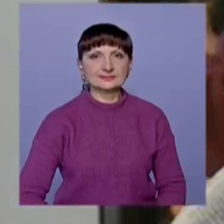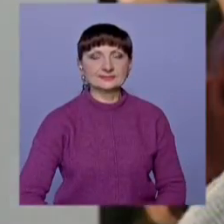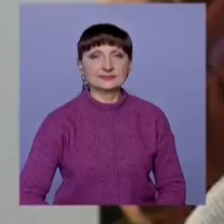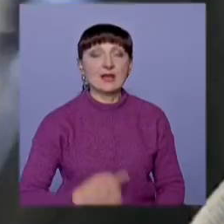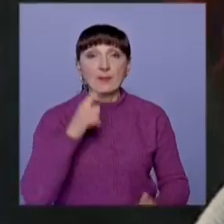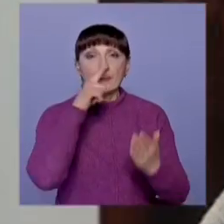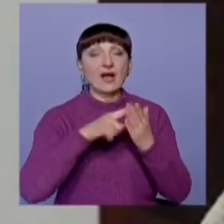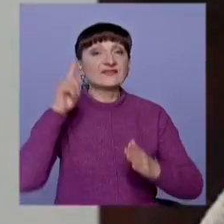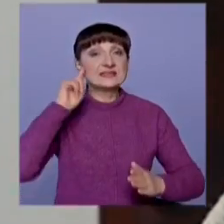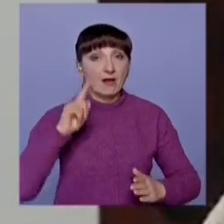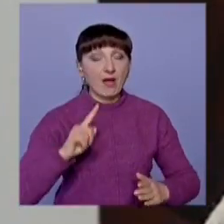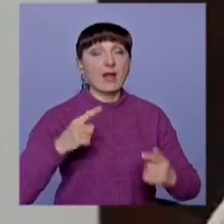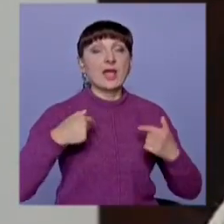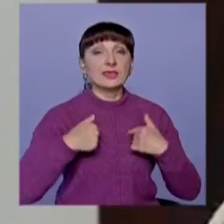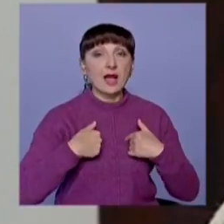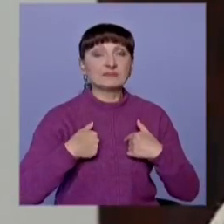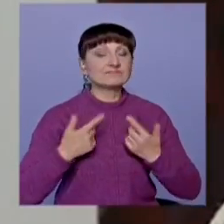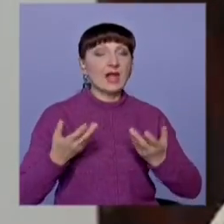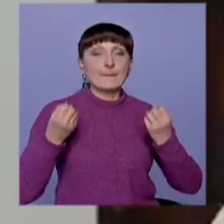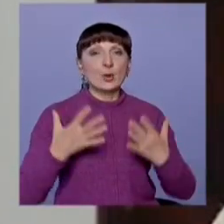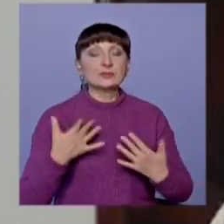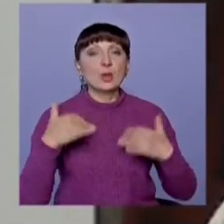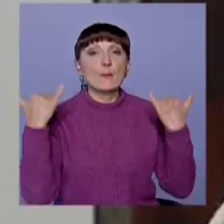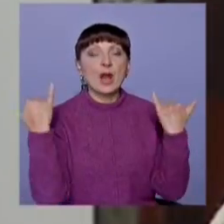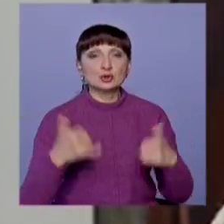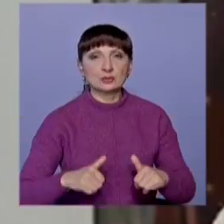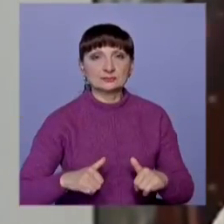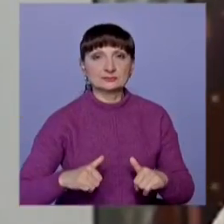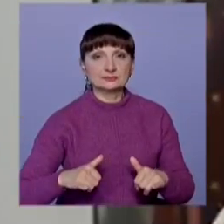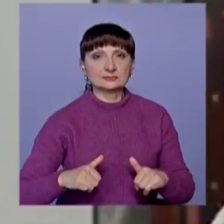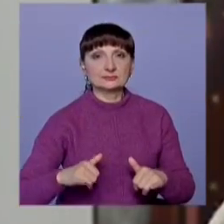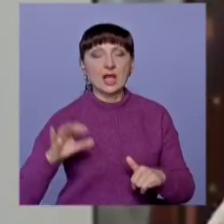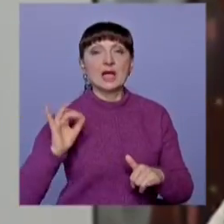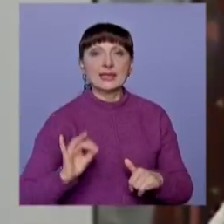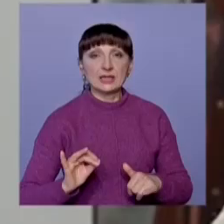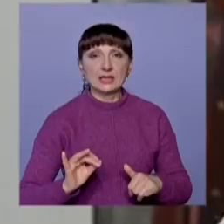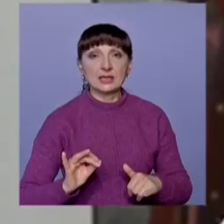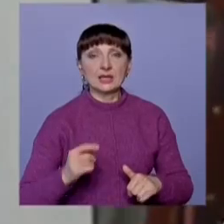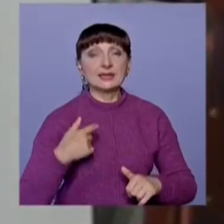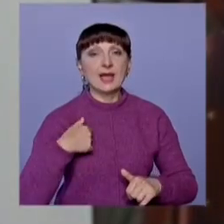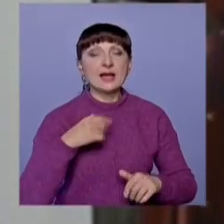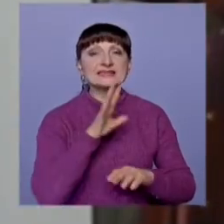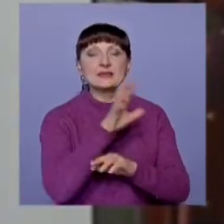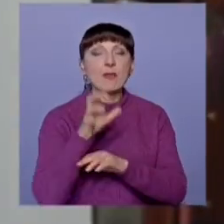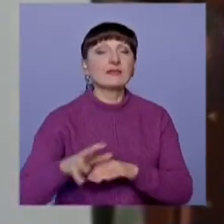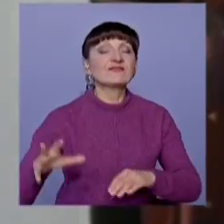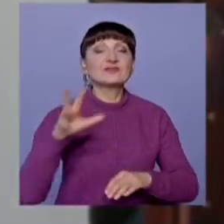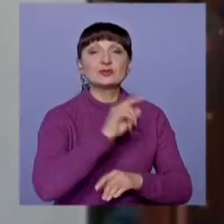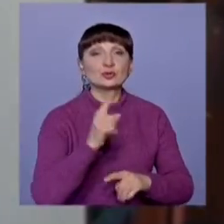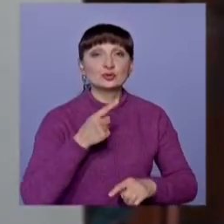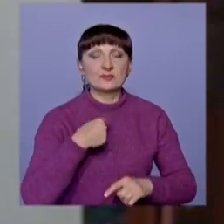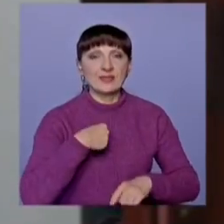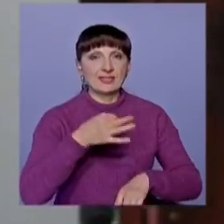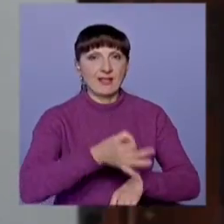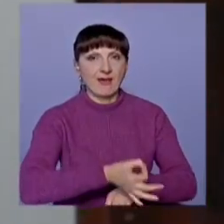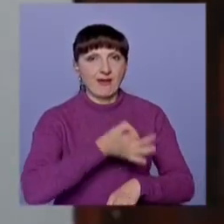Оказавшись в Израиле, я просто был поражен. И я снимал все, что проникало в